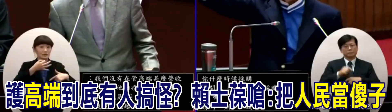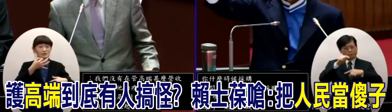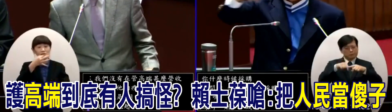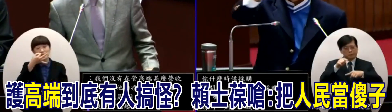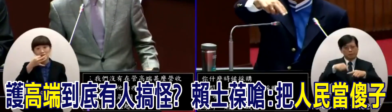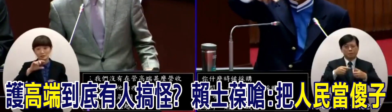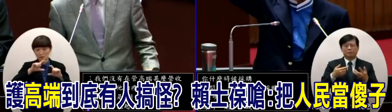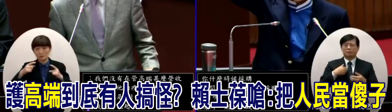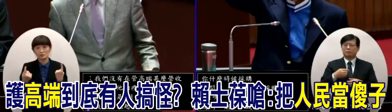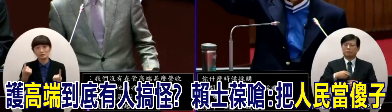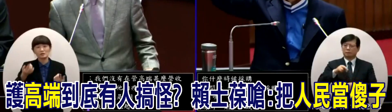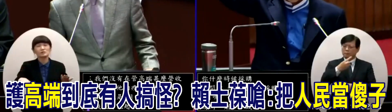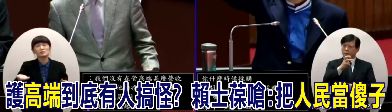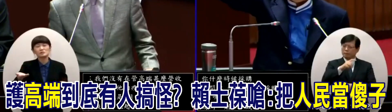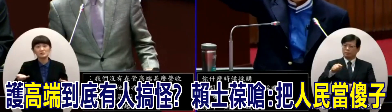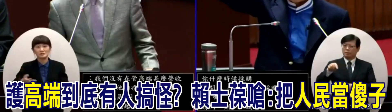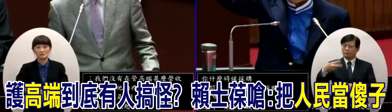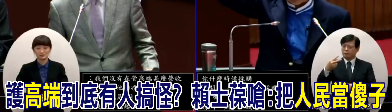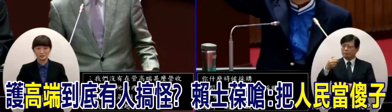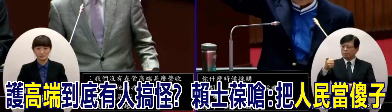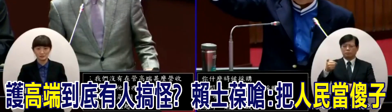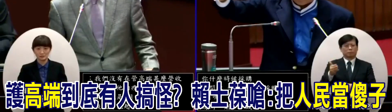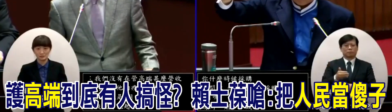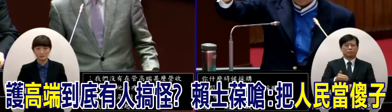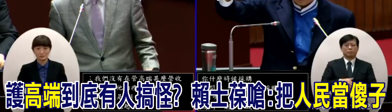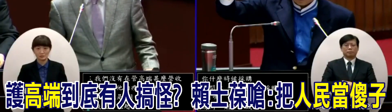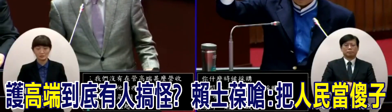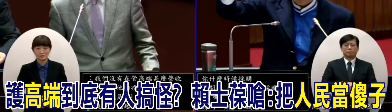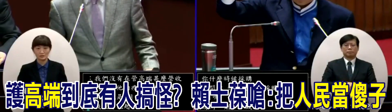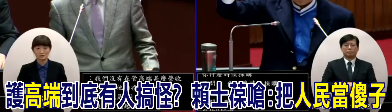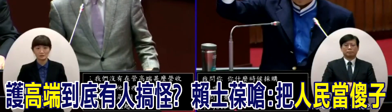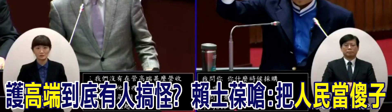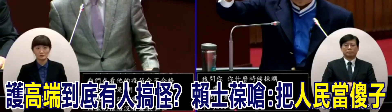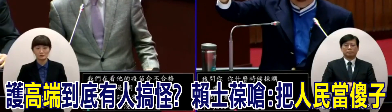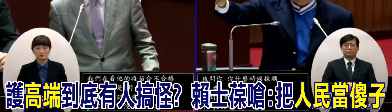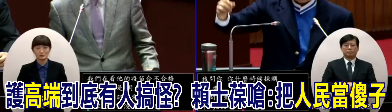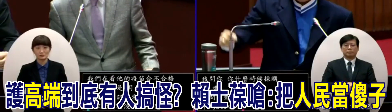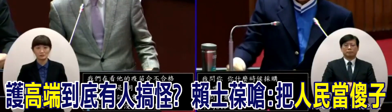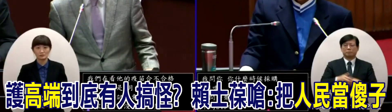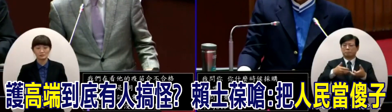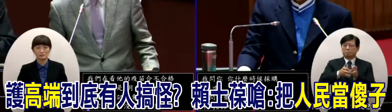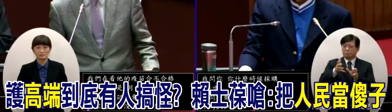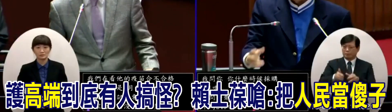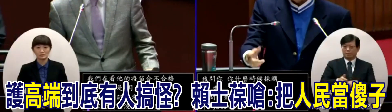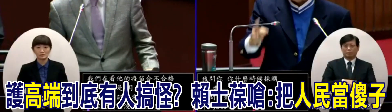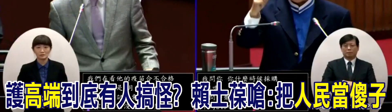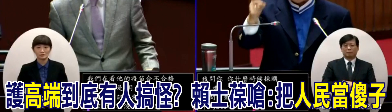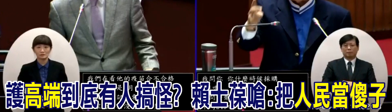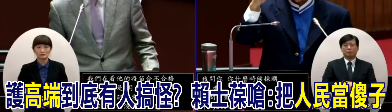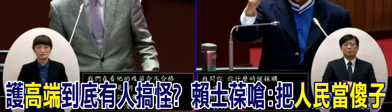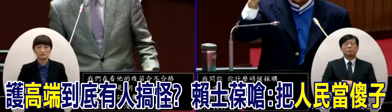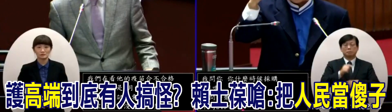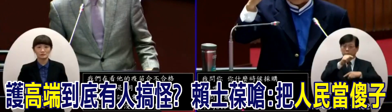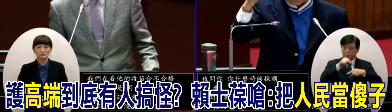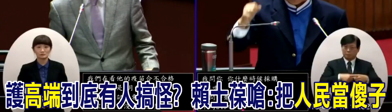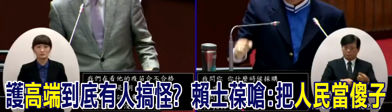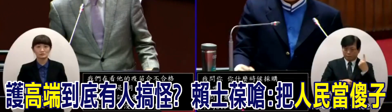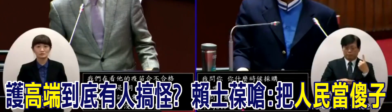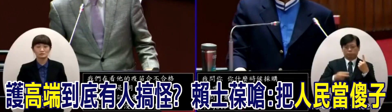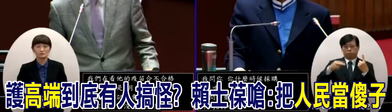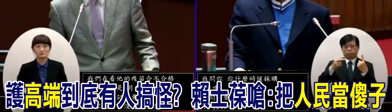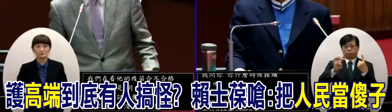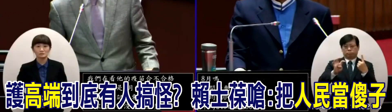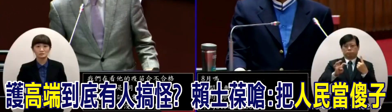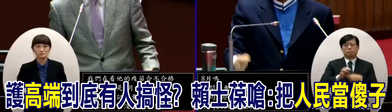多 了。平均到230到250多少？部长，我们都知道平均一剂是